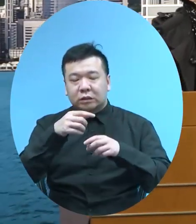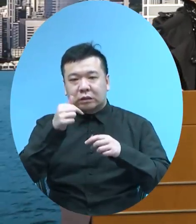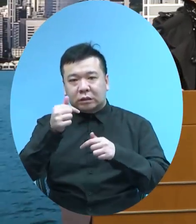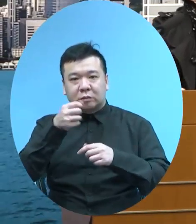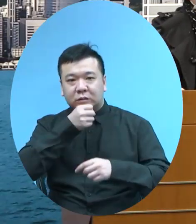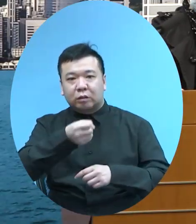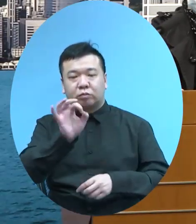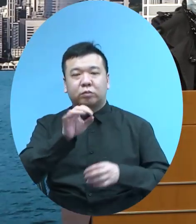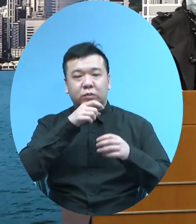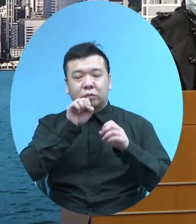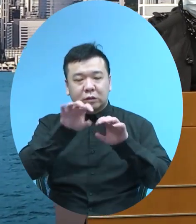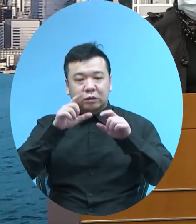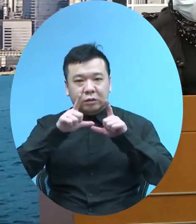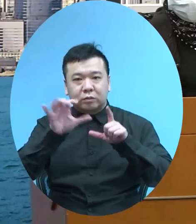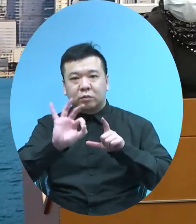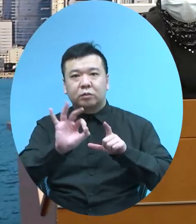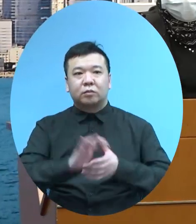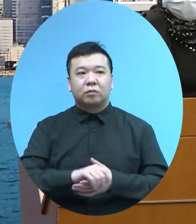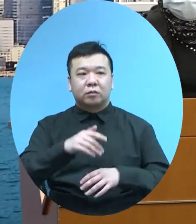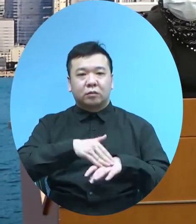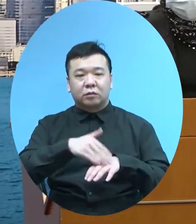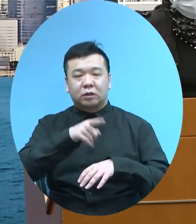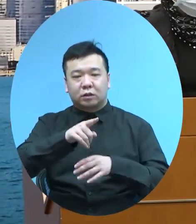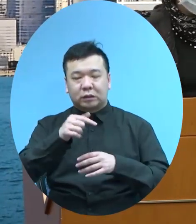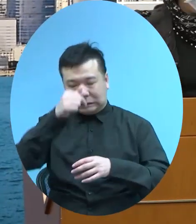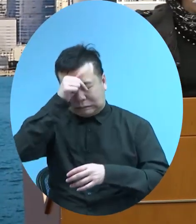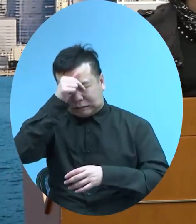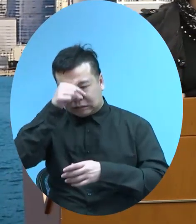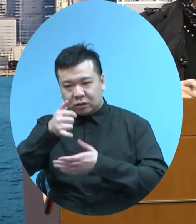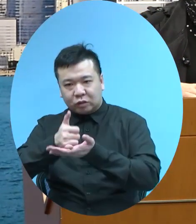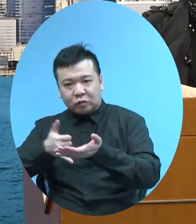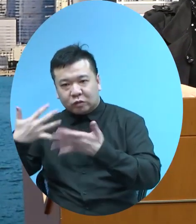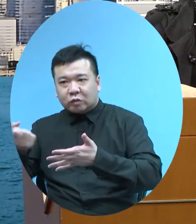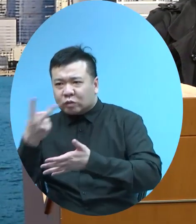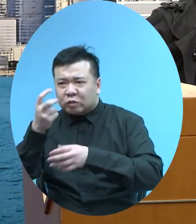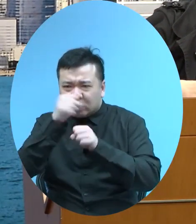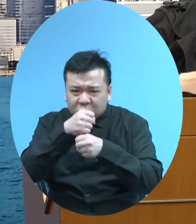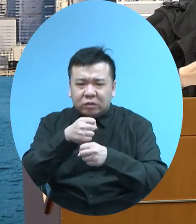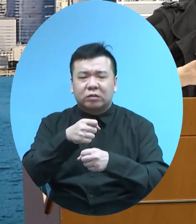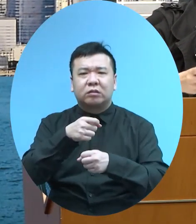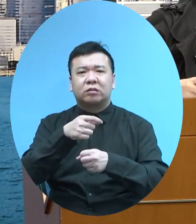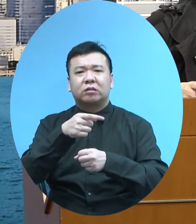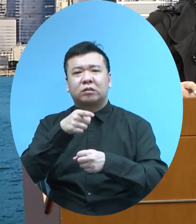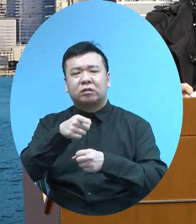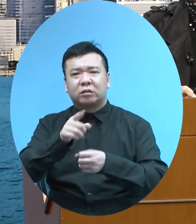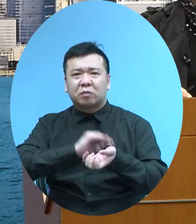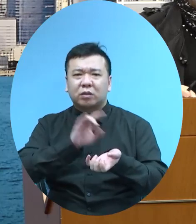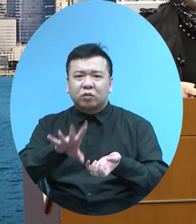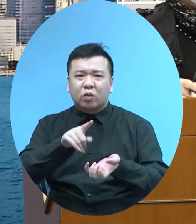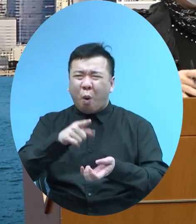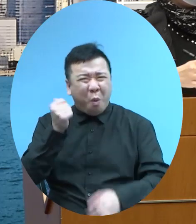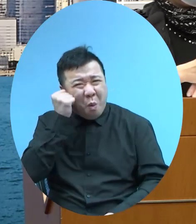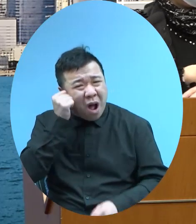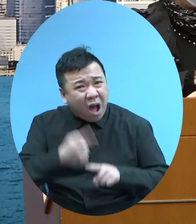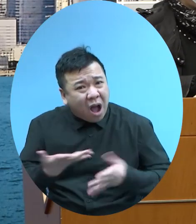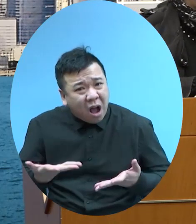到嘅問題啦。第一個問題就係嗰個出院咗嘅病人咧，其實再檢一次、檢疫一次嗰個病毒係咪真係好困難？係